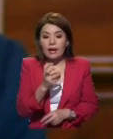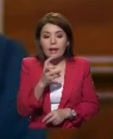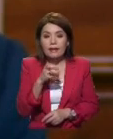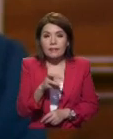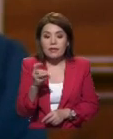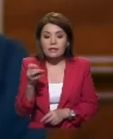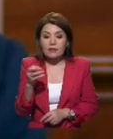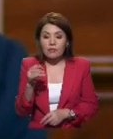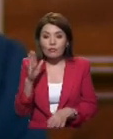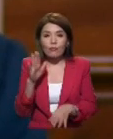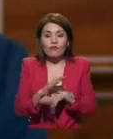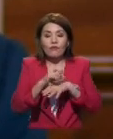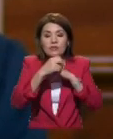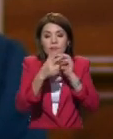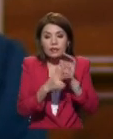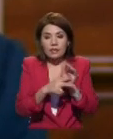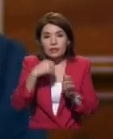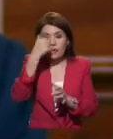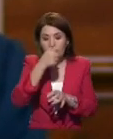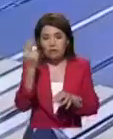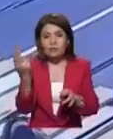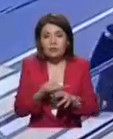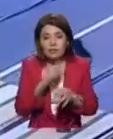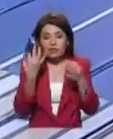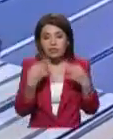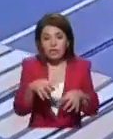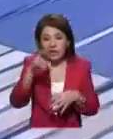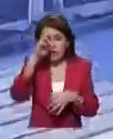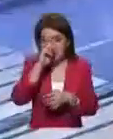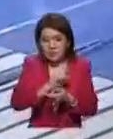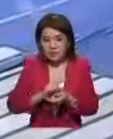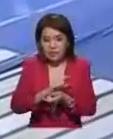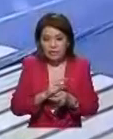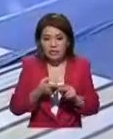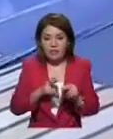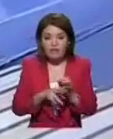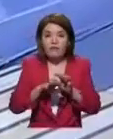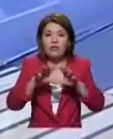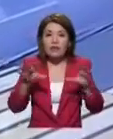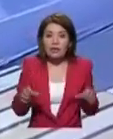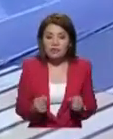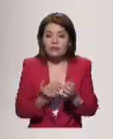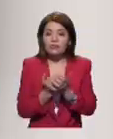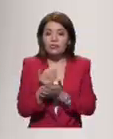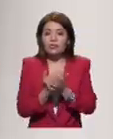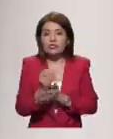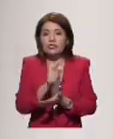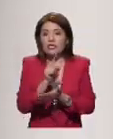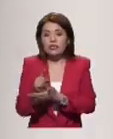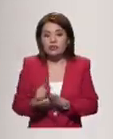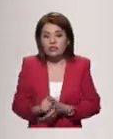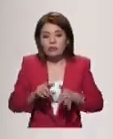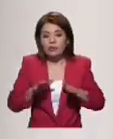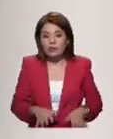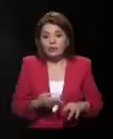Его приговорили к 18 годам лишения свободы за государственную измену, попытку насильственного захвата власти, превышение власти и должностных полномочий. По